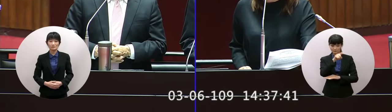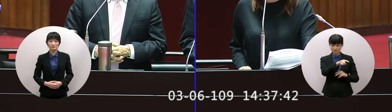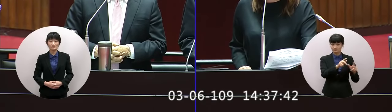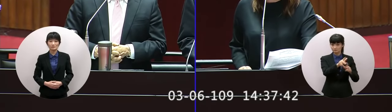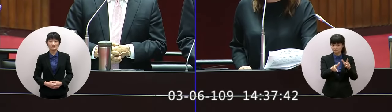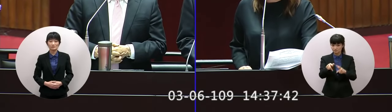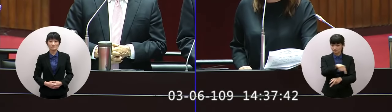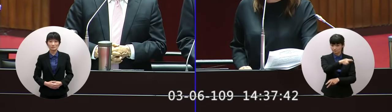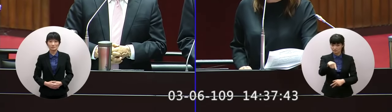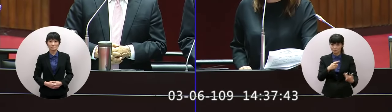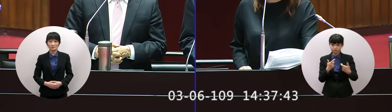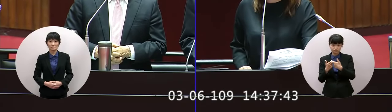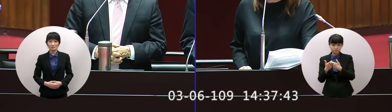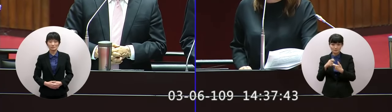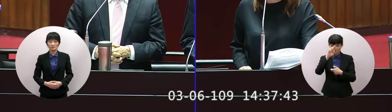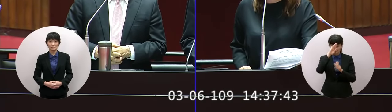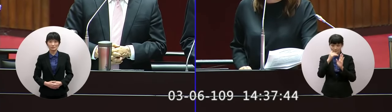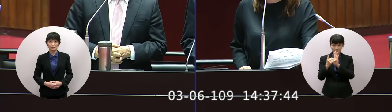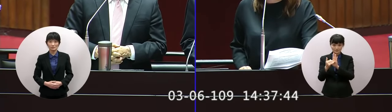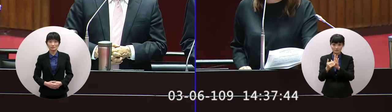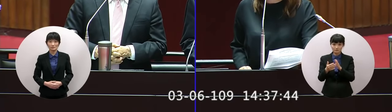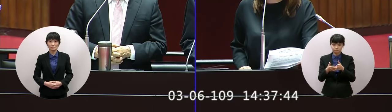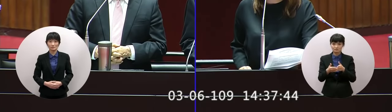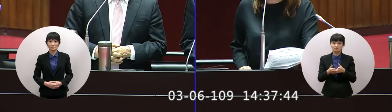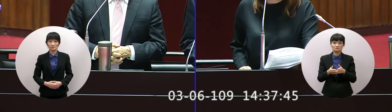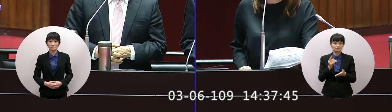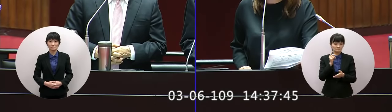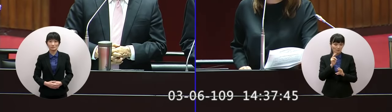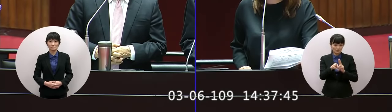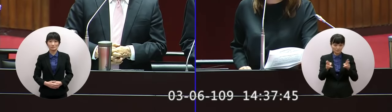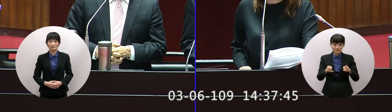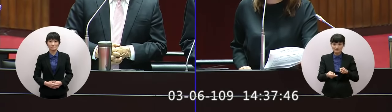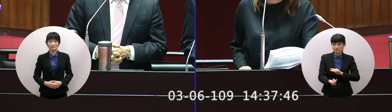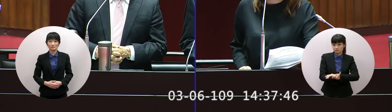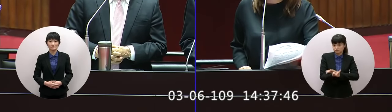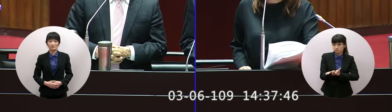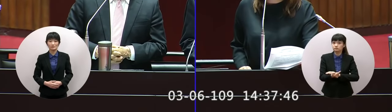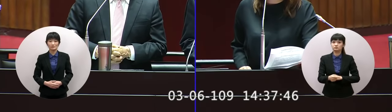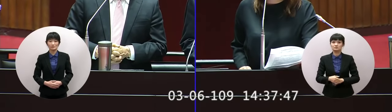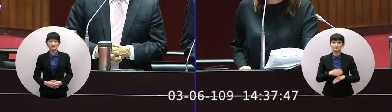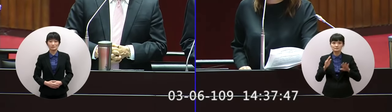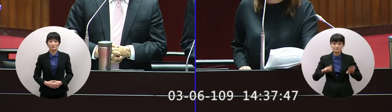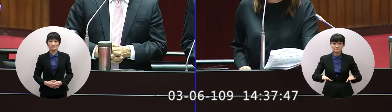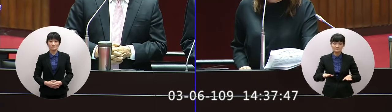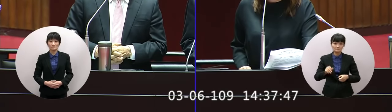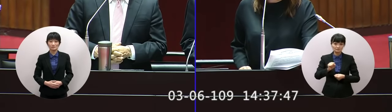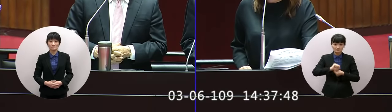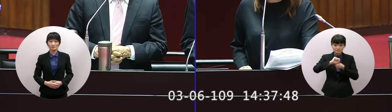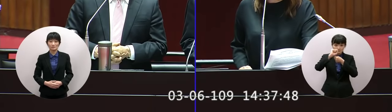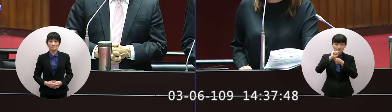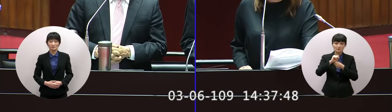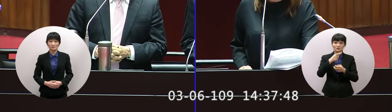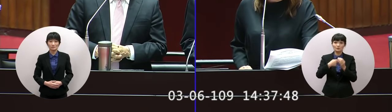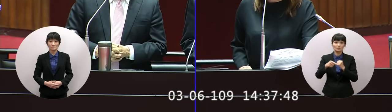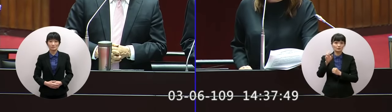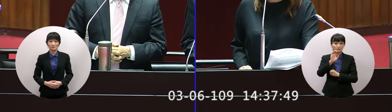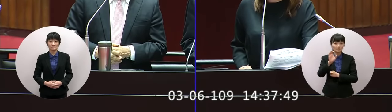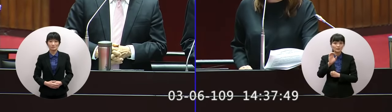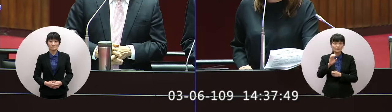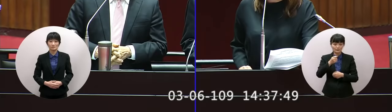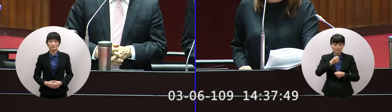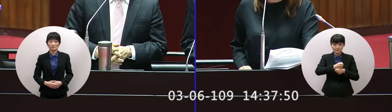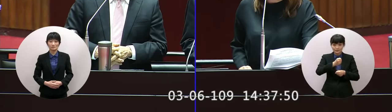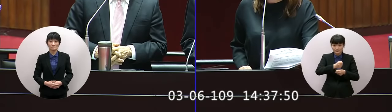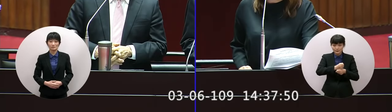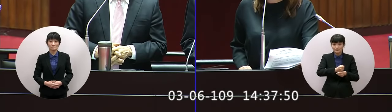能全开，甚至投入将近3亿元，我们增设了90条生产线，那都是